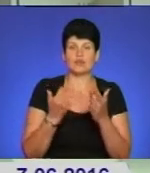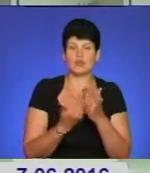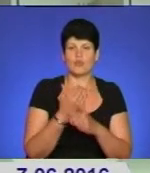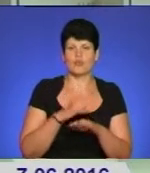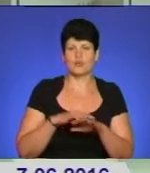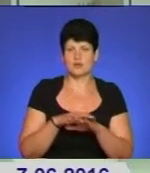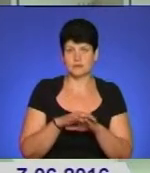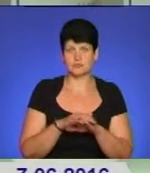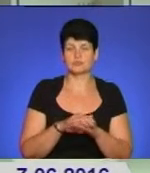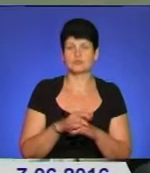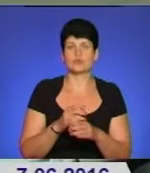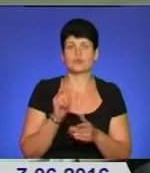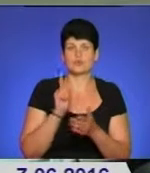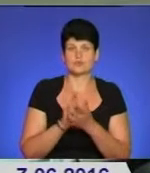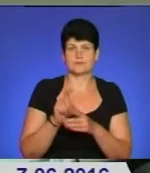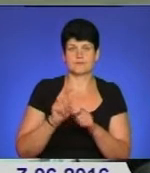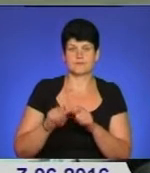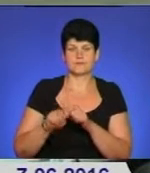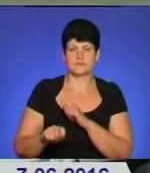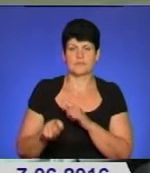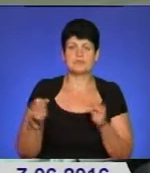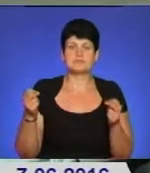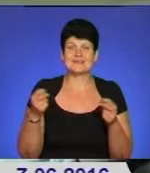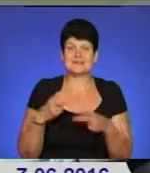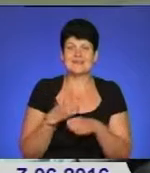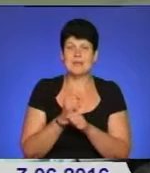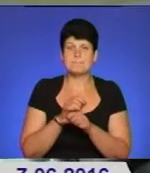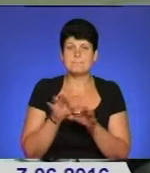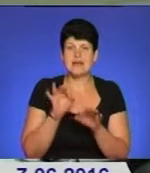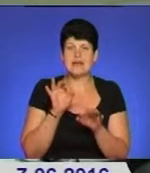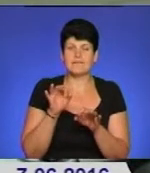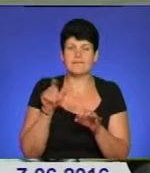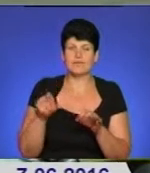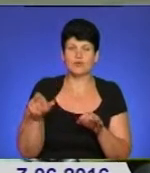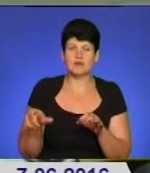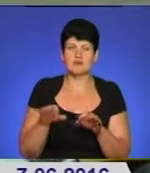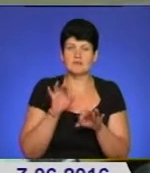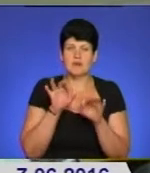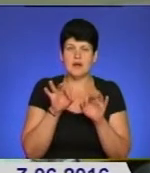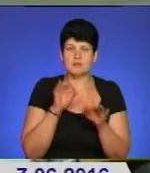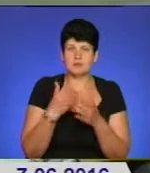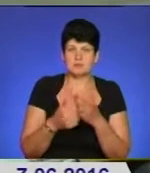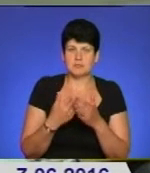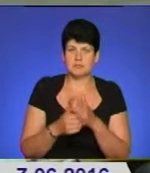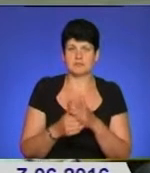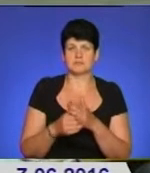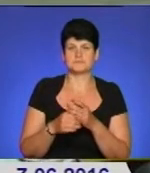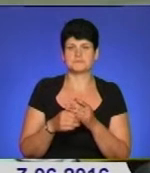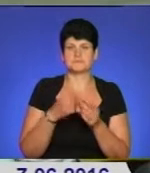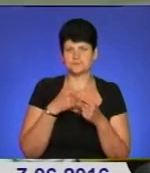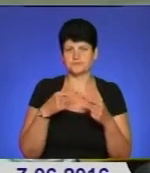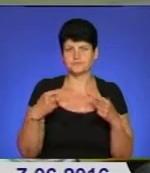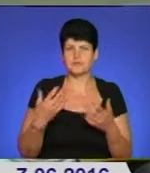заспокоюють тернополян. Цього сезону підвищеної норми нітратів усіх овочах і фруктах зафіксовано не було. А весь товар,